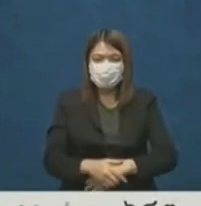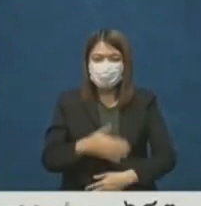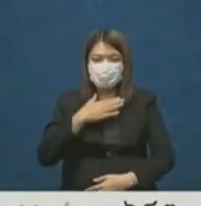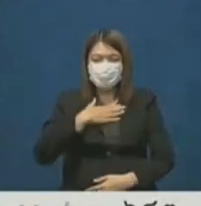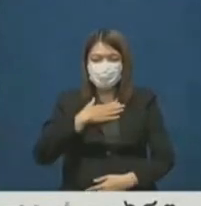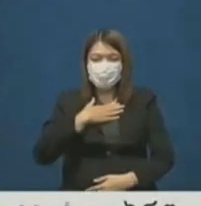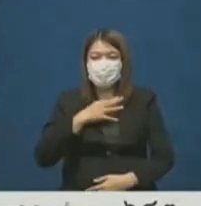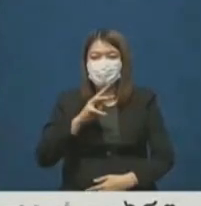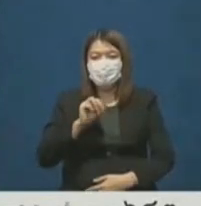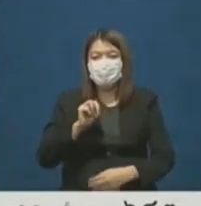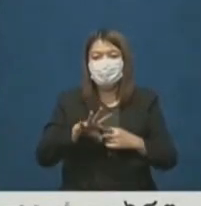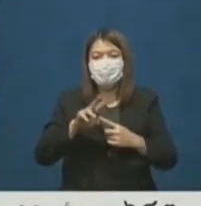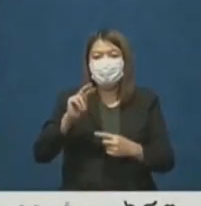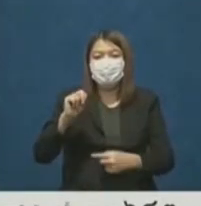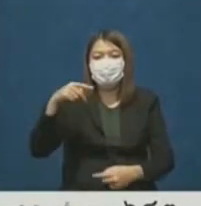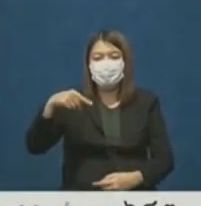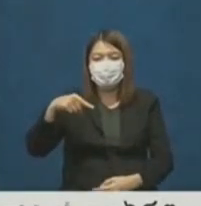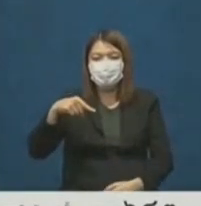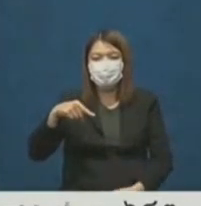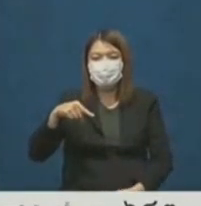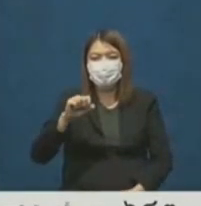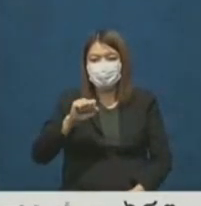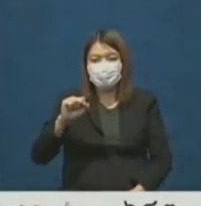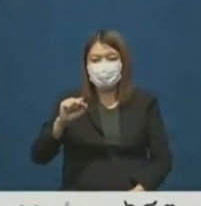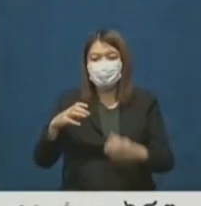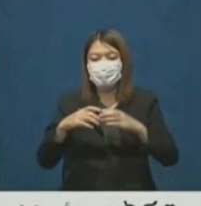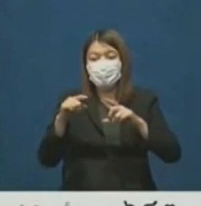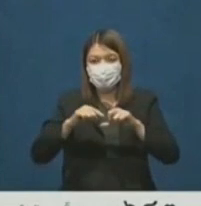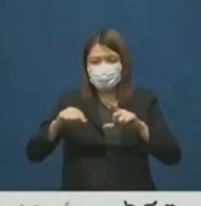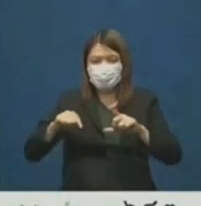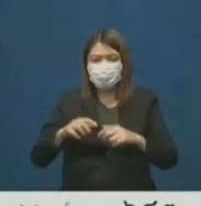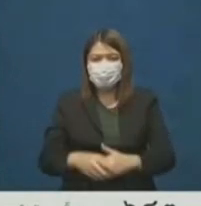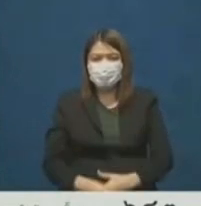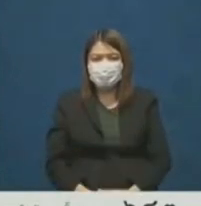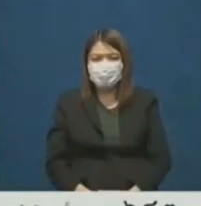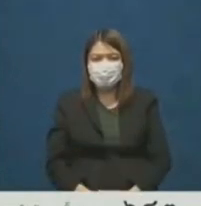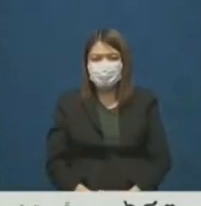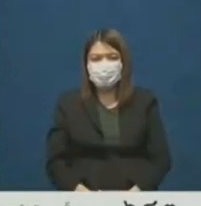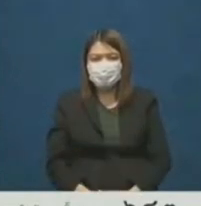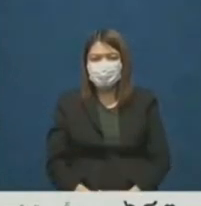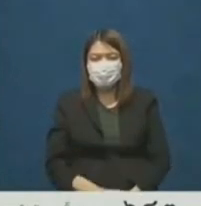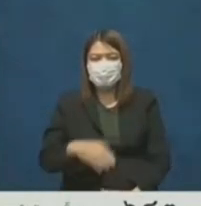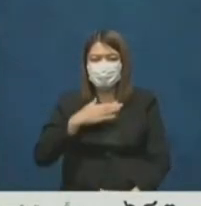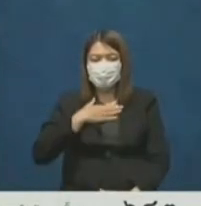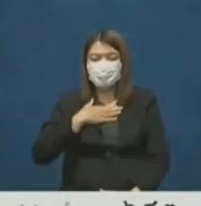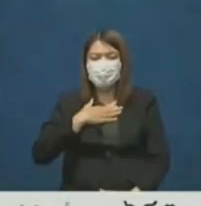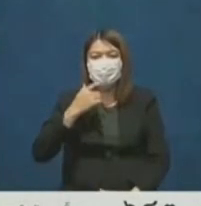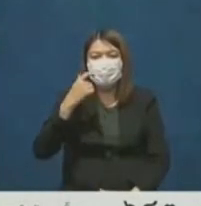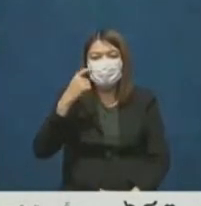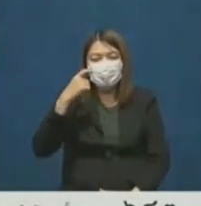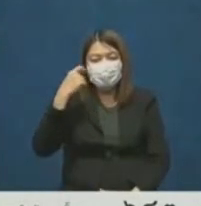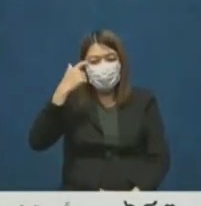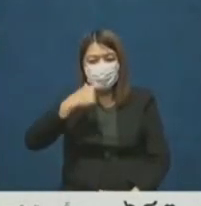าที่เคารพกระผมมานพคีรีภูวดลสมาชิกสภาผู้แทนราษฎรพรรคก้าวไกลสัดส่วนชาติพันธุ์และชนเ